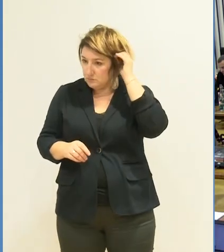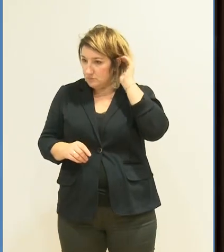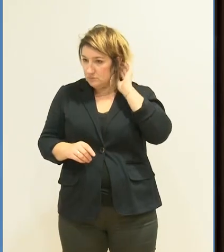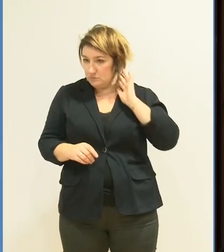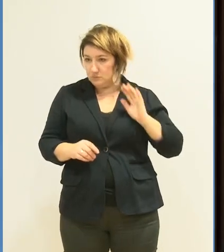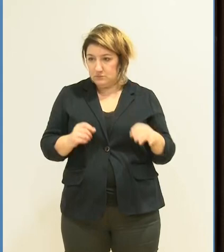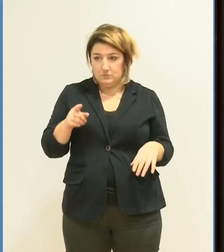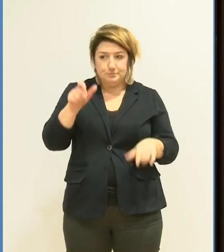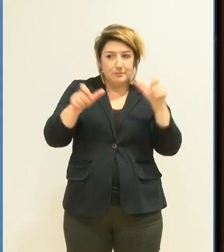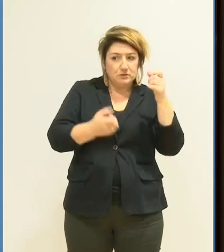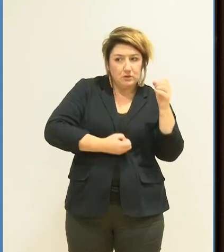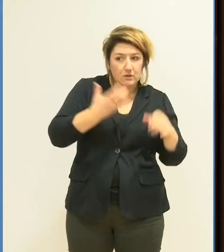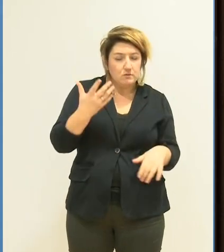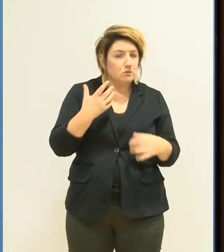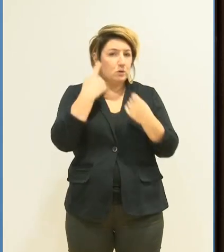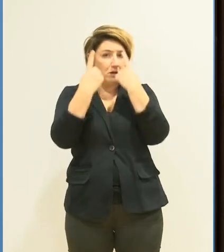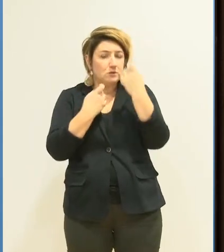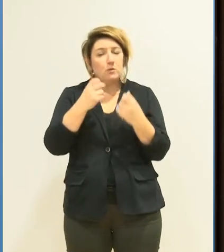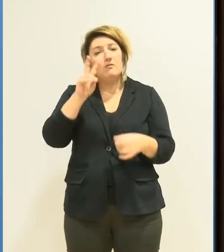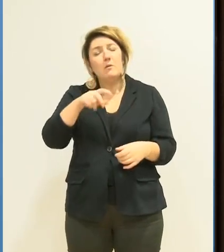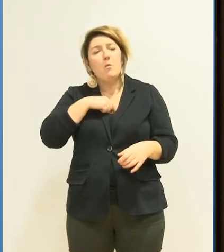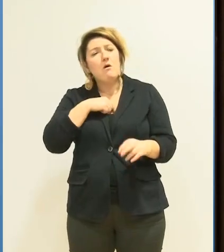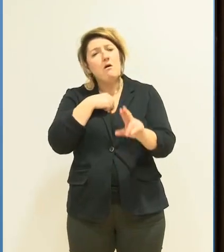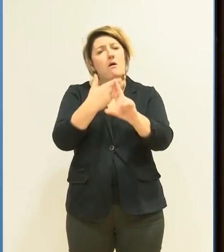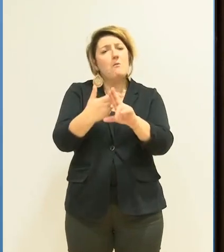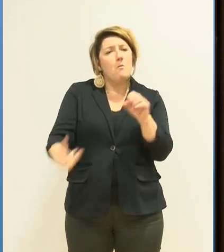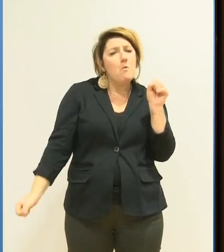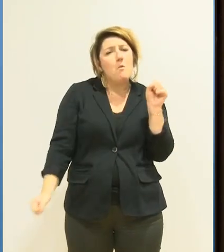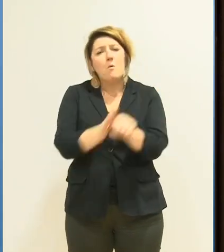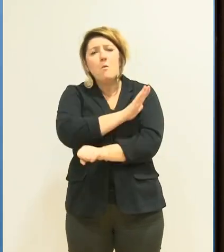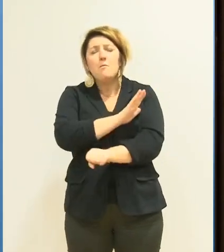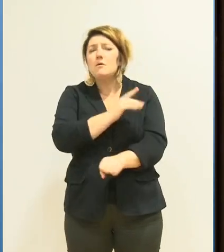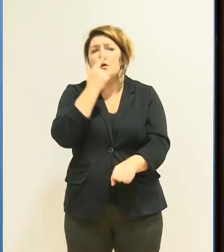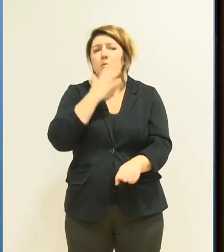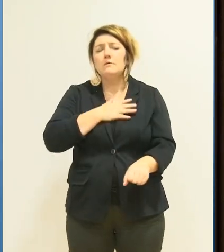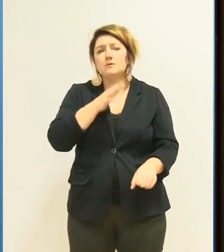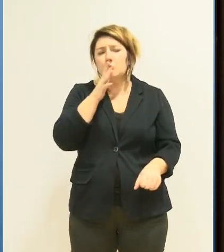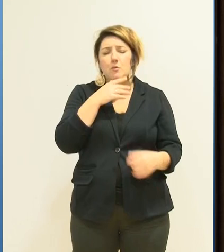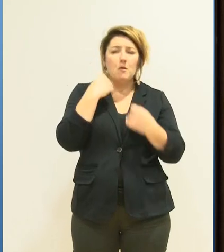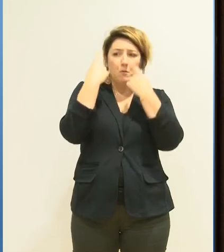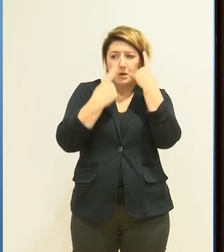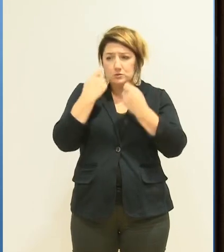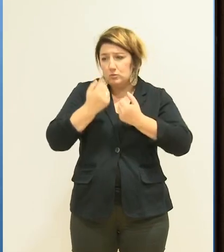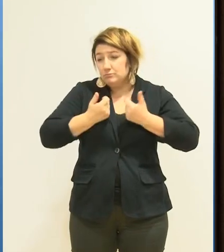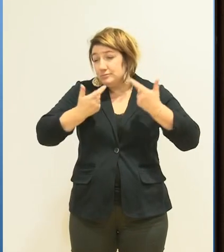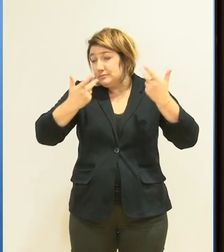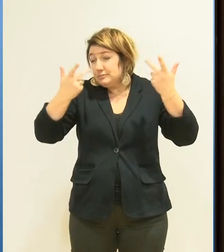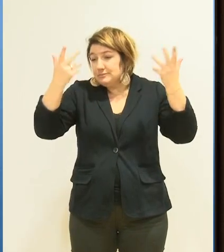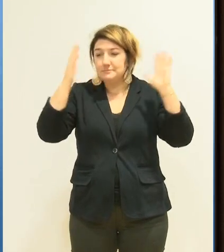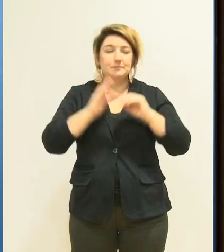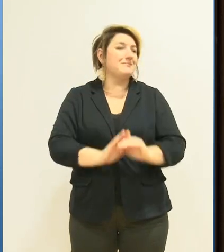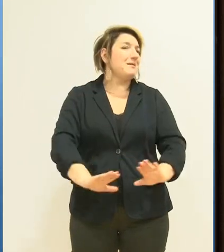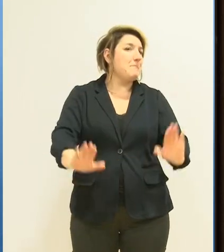posées je ne pense pas que je puisse répondre à un saut à l'ensemble des questions qui ont été posées ce soir mais je vais quand même